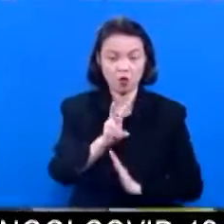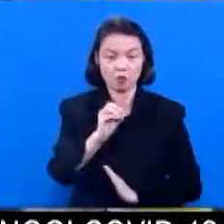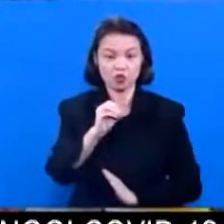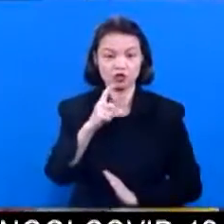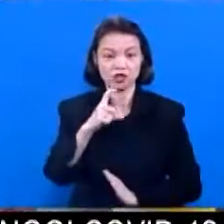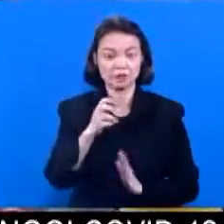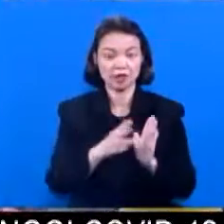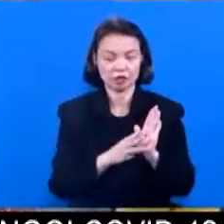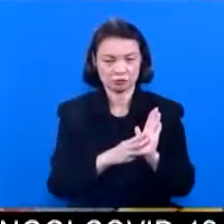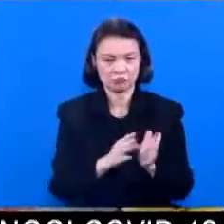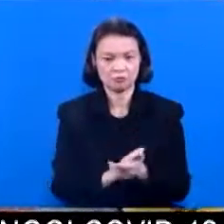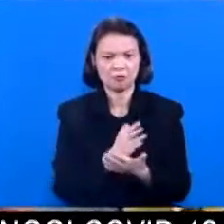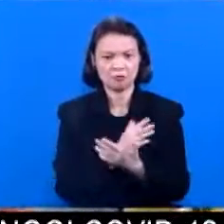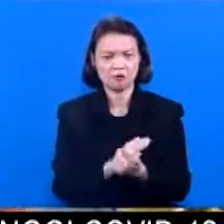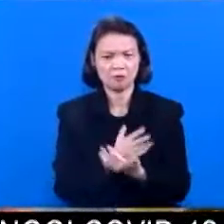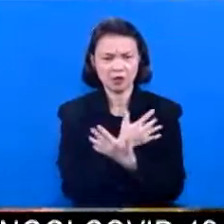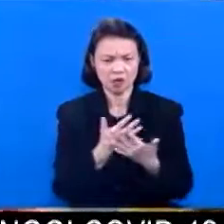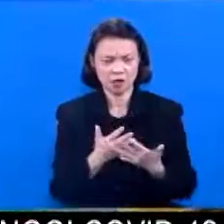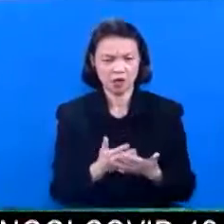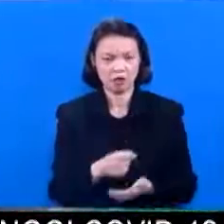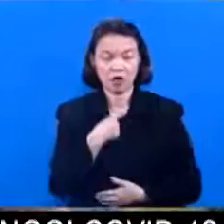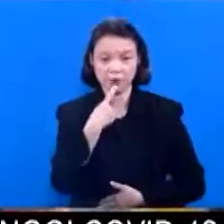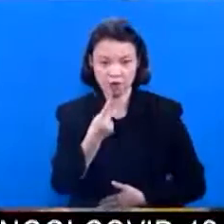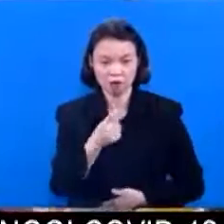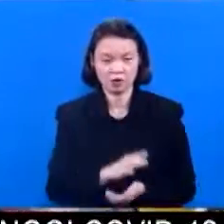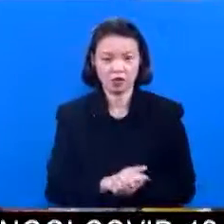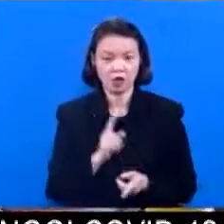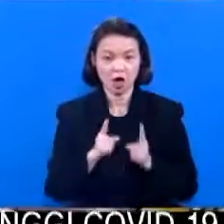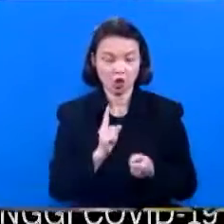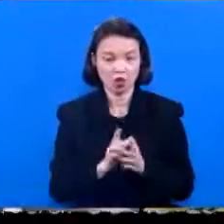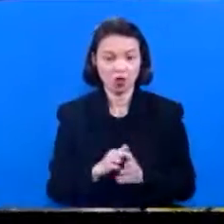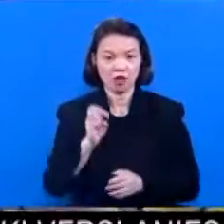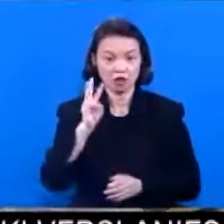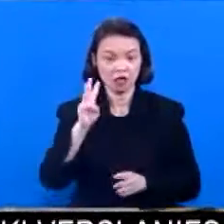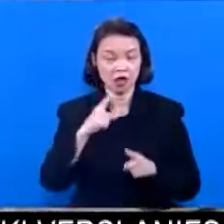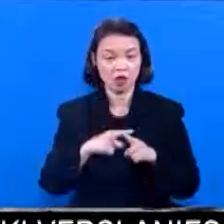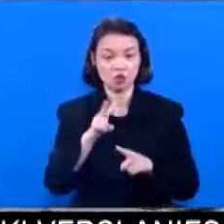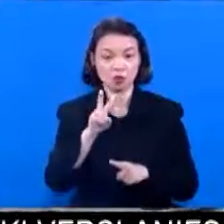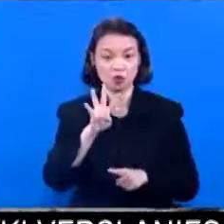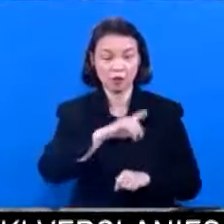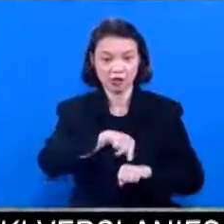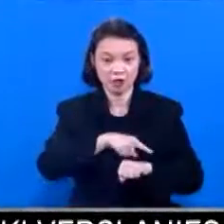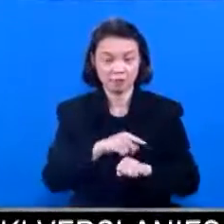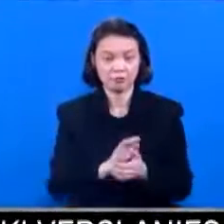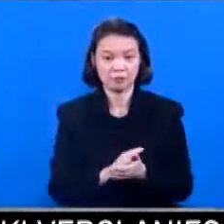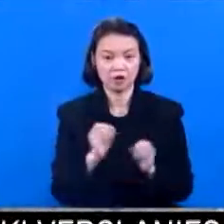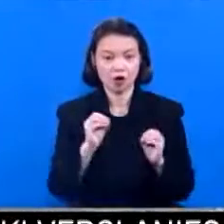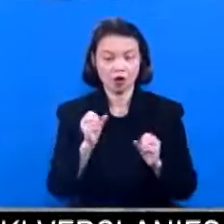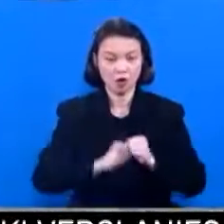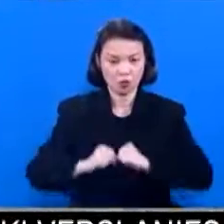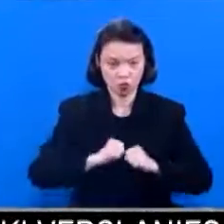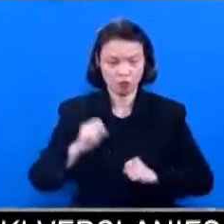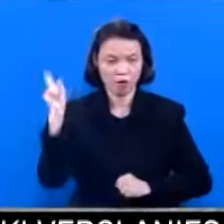cm. Warga berjanji tidak jika dalam 3 kali 24 jam tidak ada upaya pemerintah, mereka akan